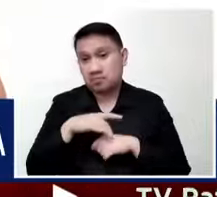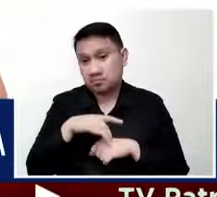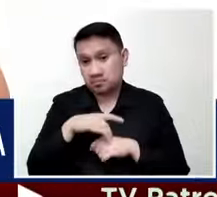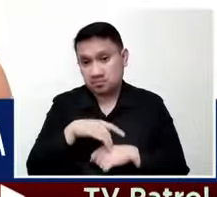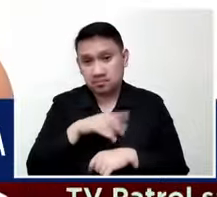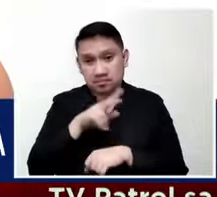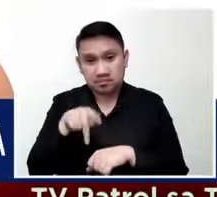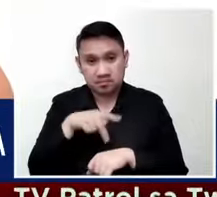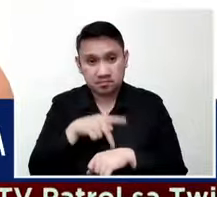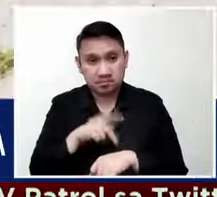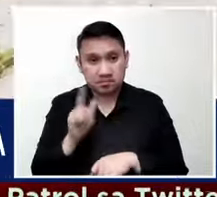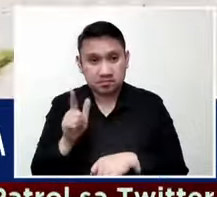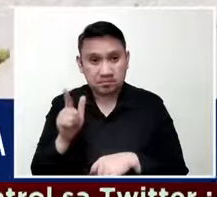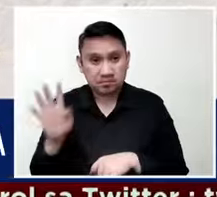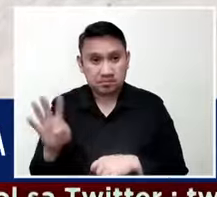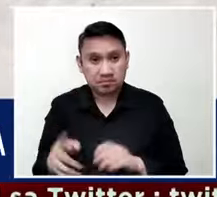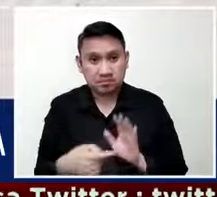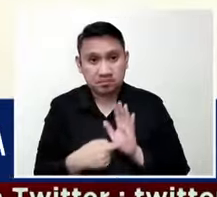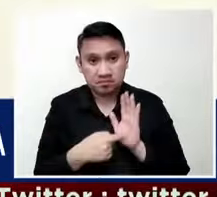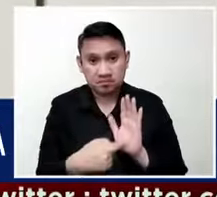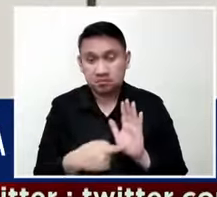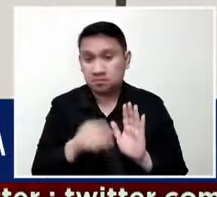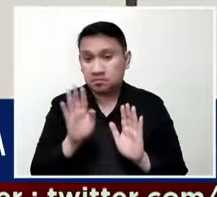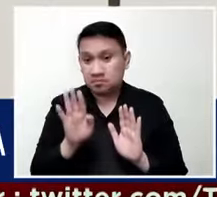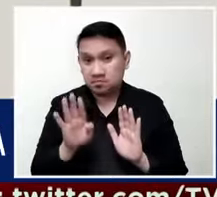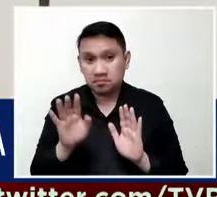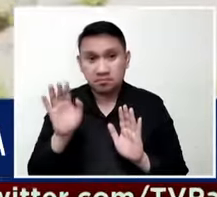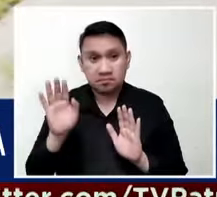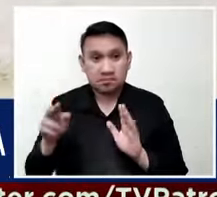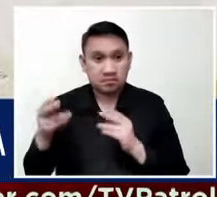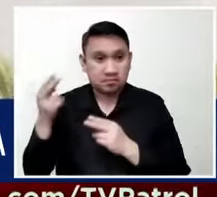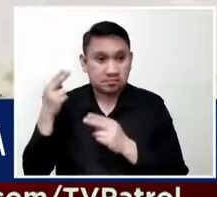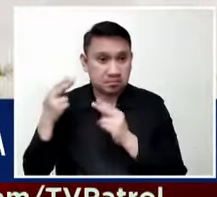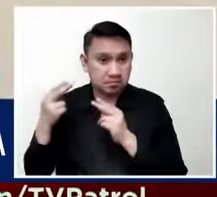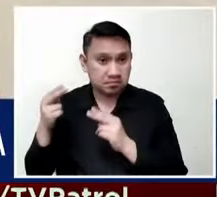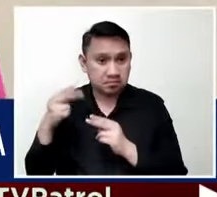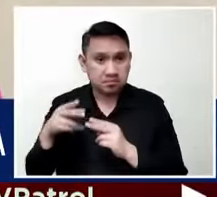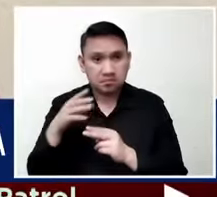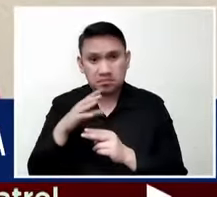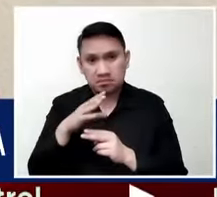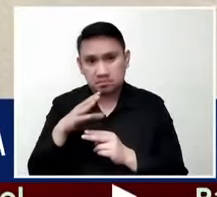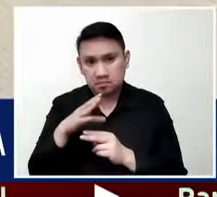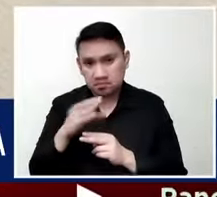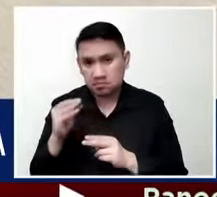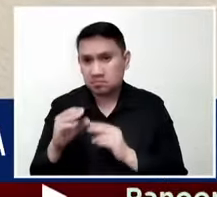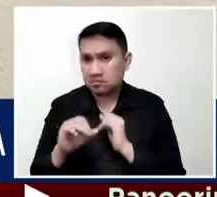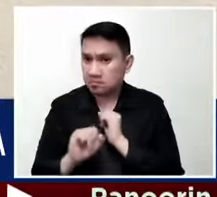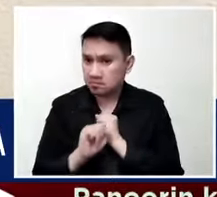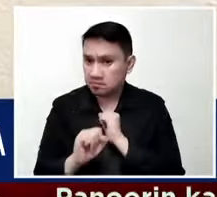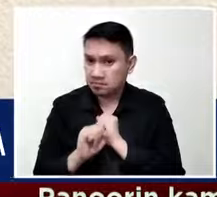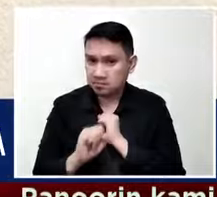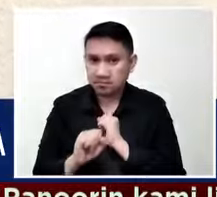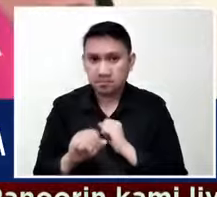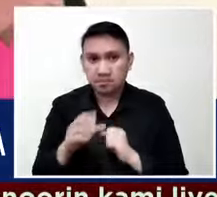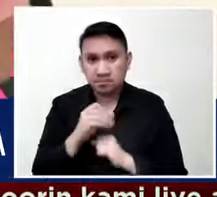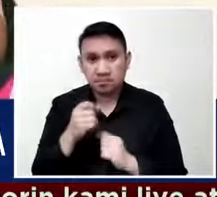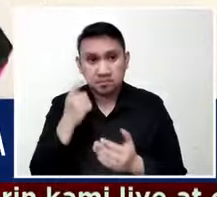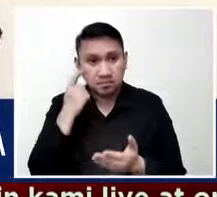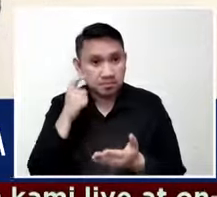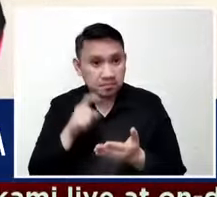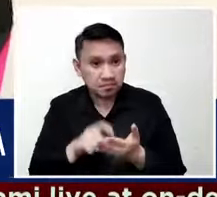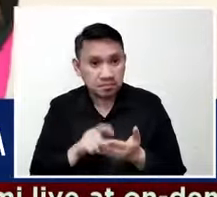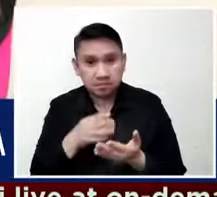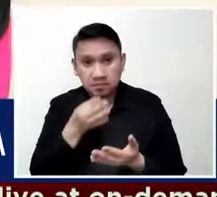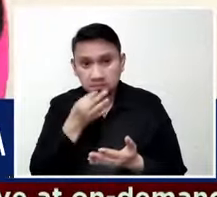2024. Ibinida rin nila ang kanilang heritage community at advokasya. Nakilala ang ilan sa early